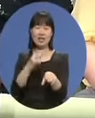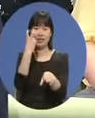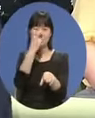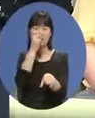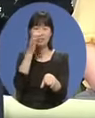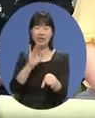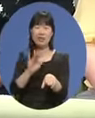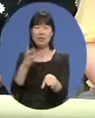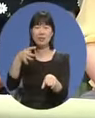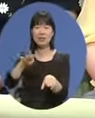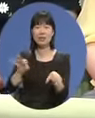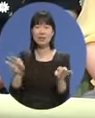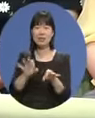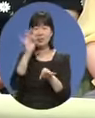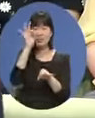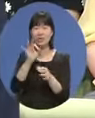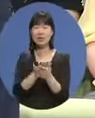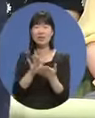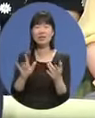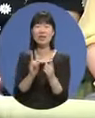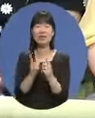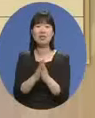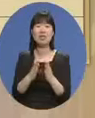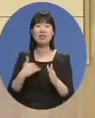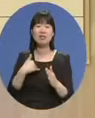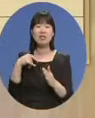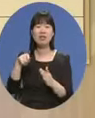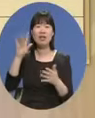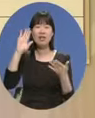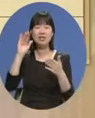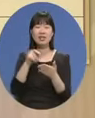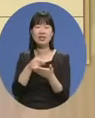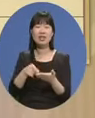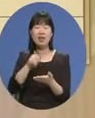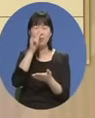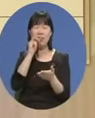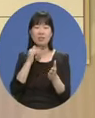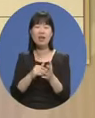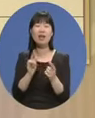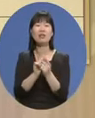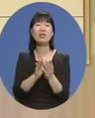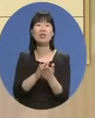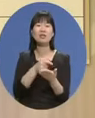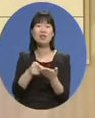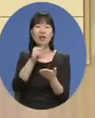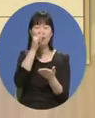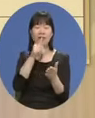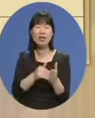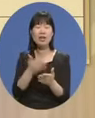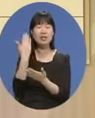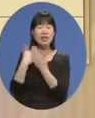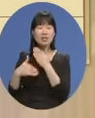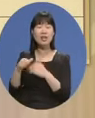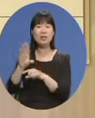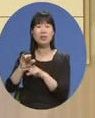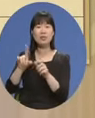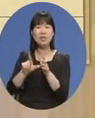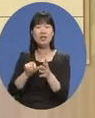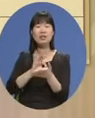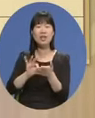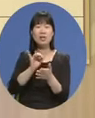네. 표를 잠깐 보도록 할게요. 네, 이게 실제로 이제 저 학생이 적은 거예요. 네, 실제로 적은 겁니다. 그 당시 방송할 때 이제 썼던